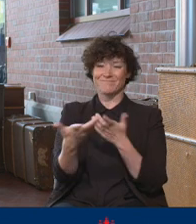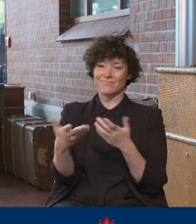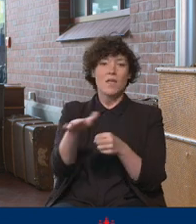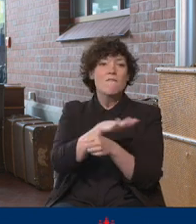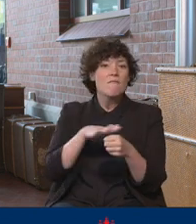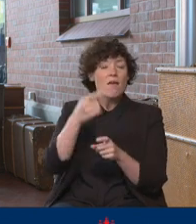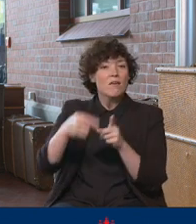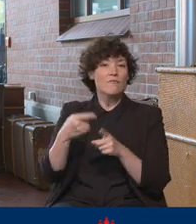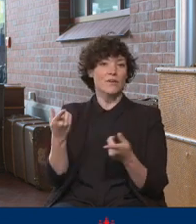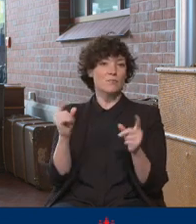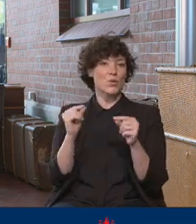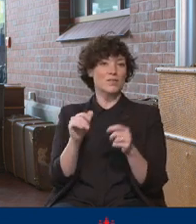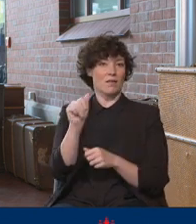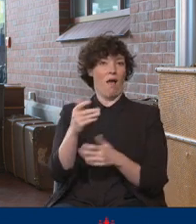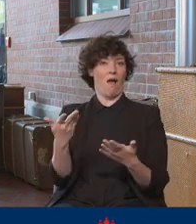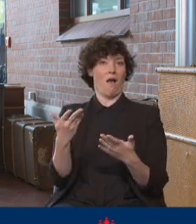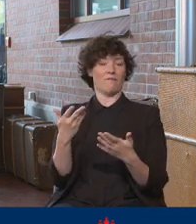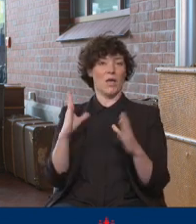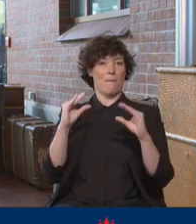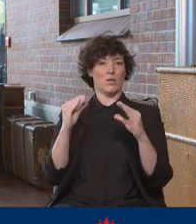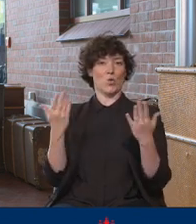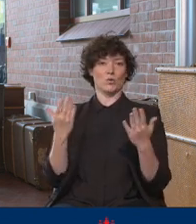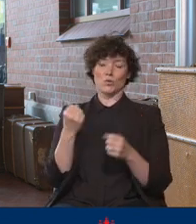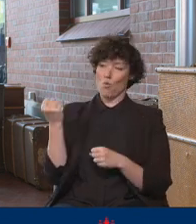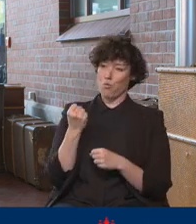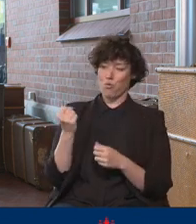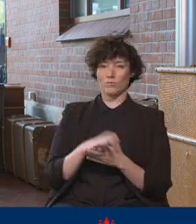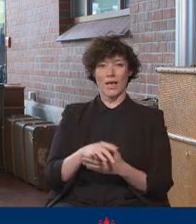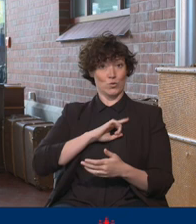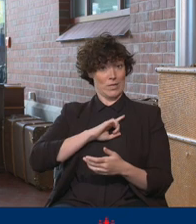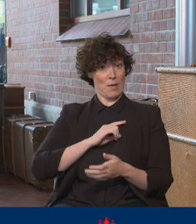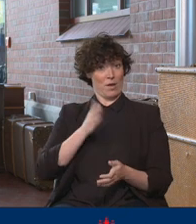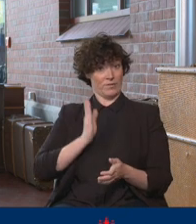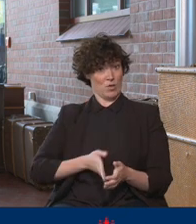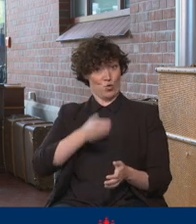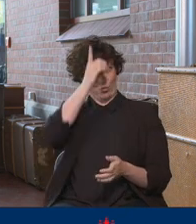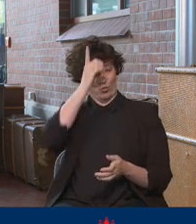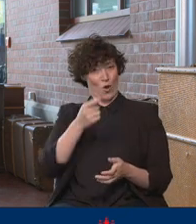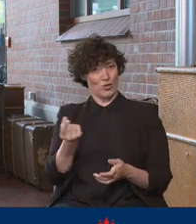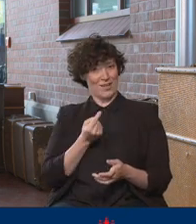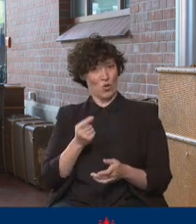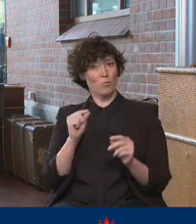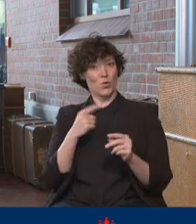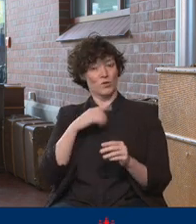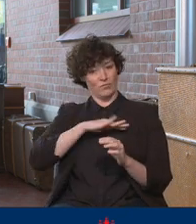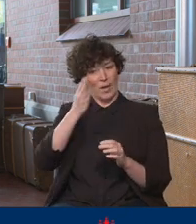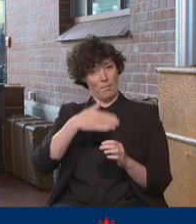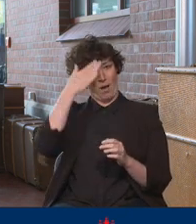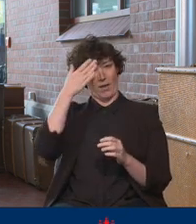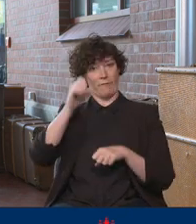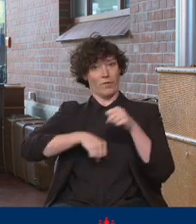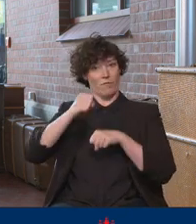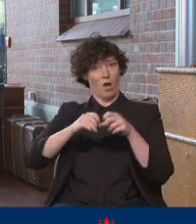also ich bin deutscher und die bergwertung in fahrradfahren liegt mir nahe aber wenn man 130 meter erst mal hoch